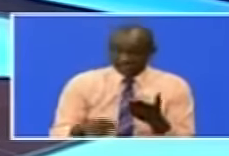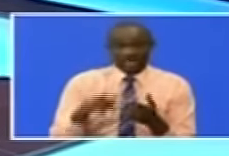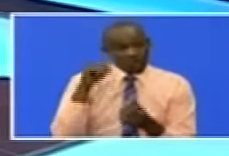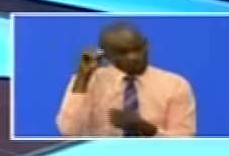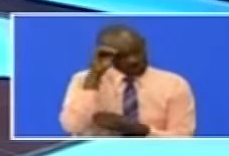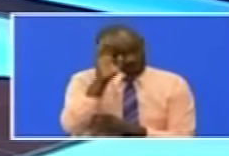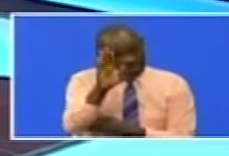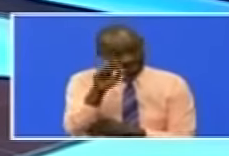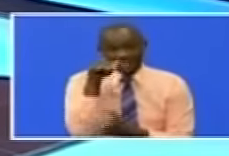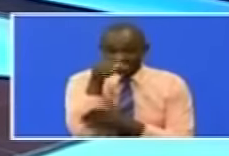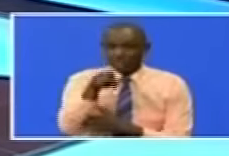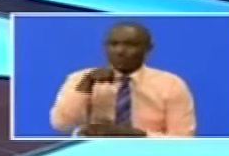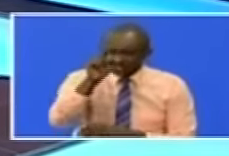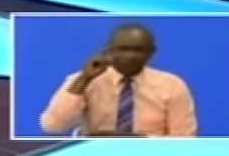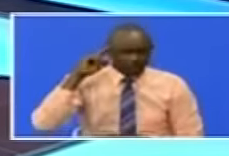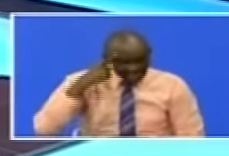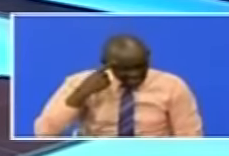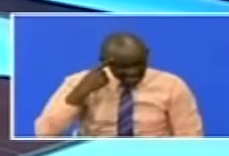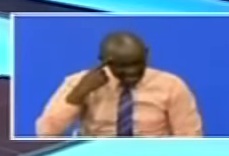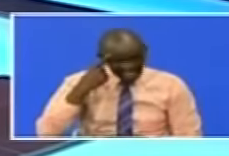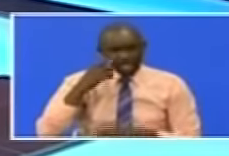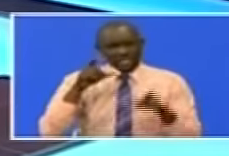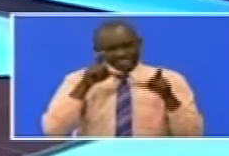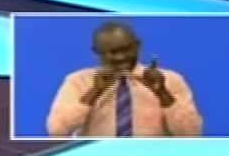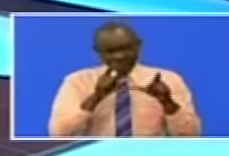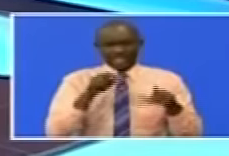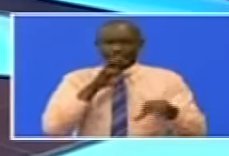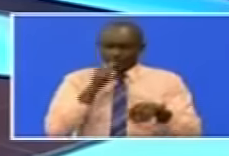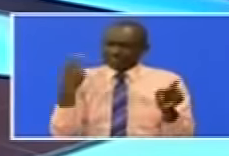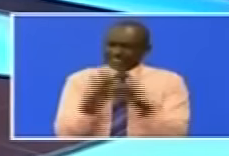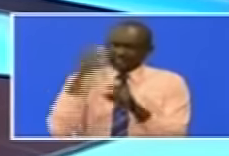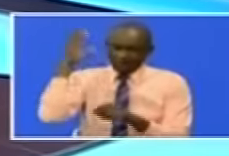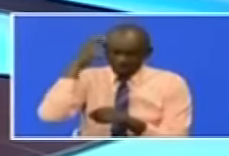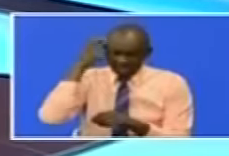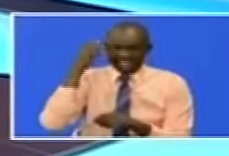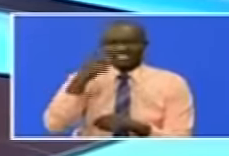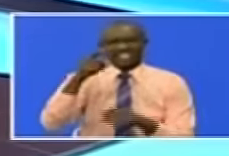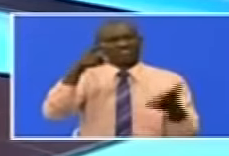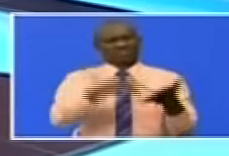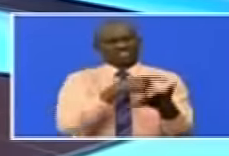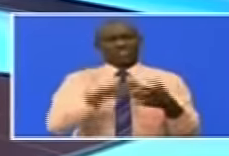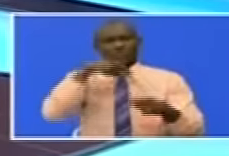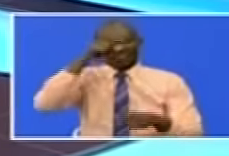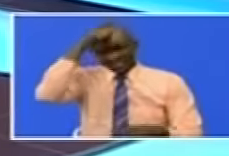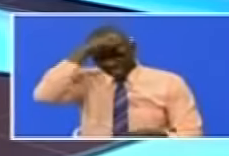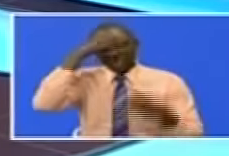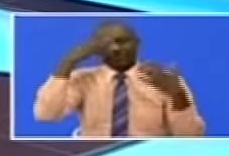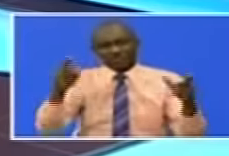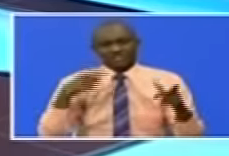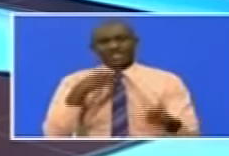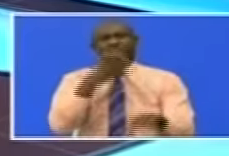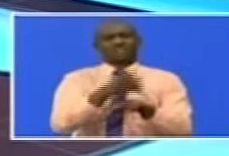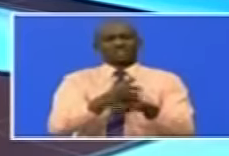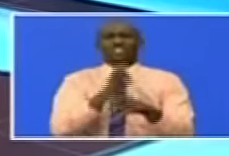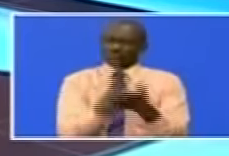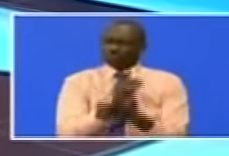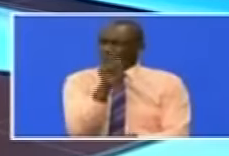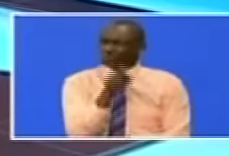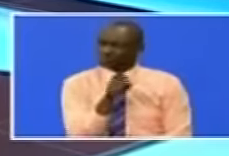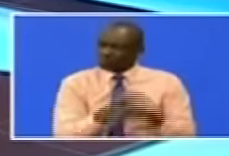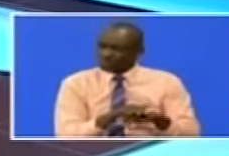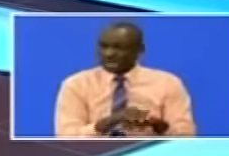nimekuuliza, je, ni sawa kuharamisha vyeti kutoka vyuo mbalimbali haswa baada ya kuhitimu? Godfrey kutoka Kitengela anasema